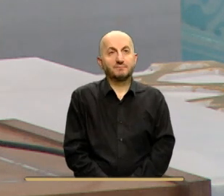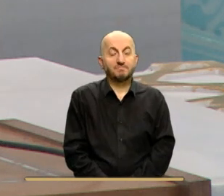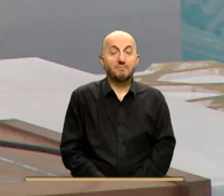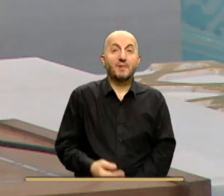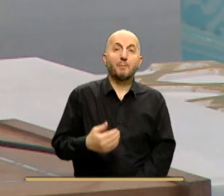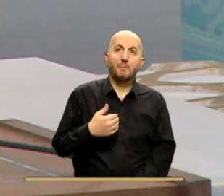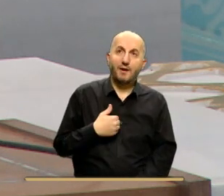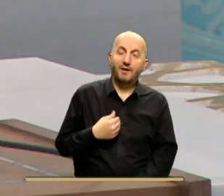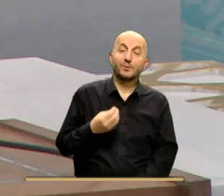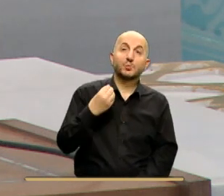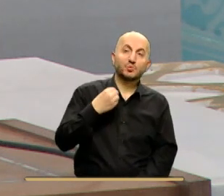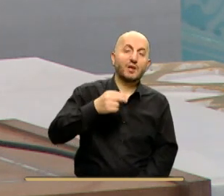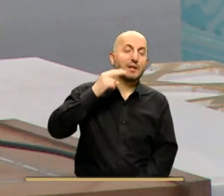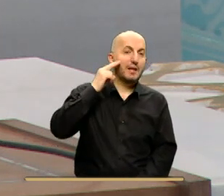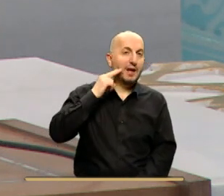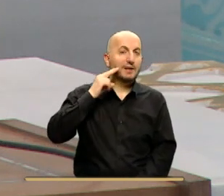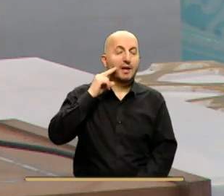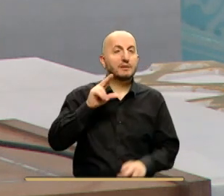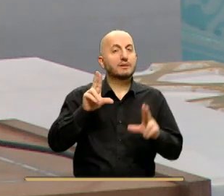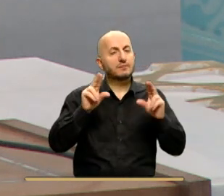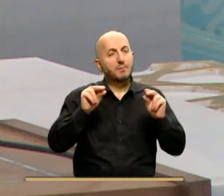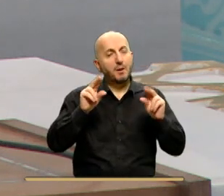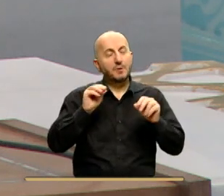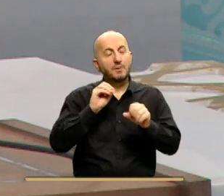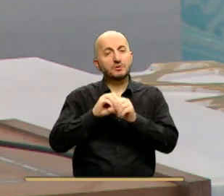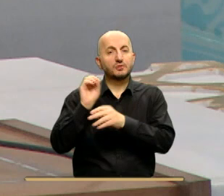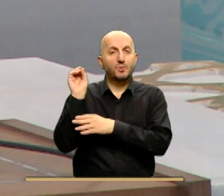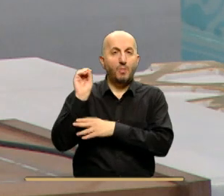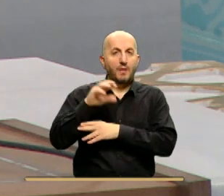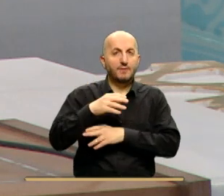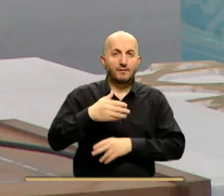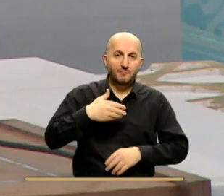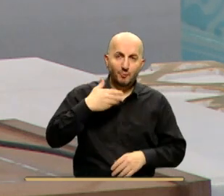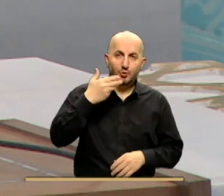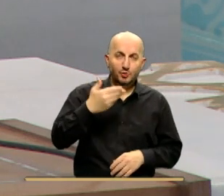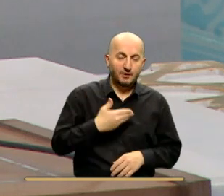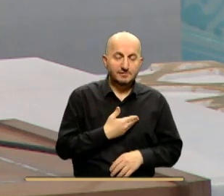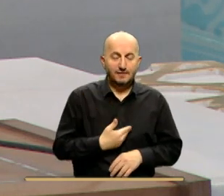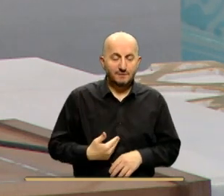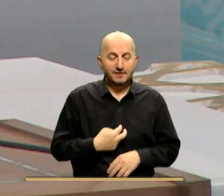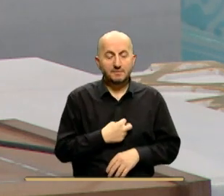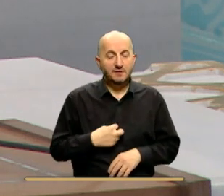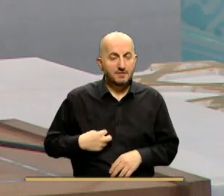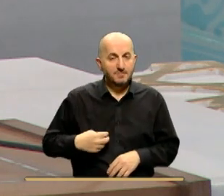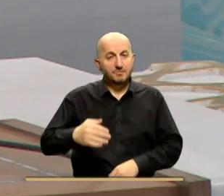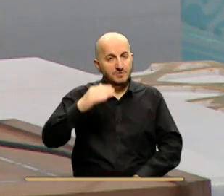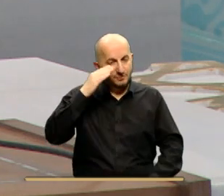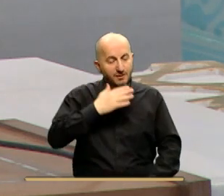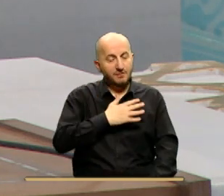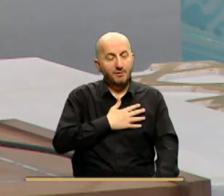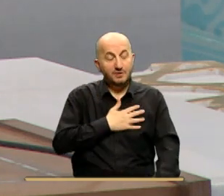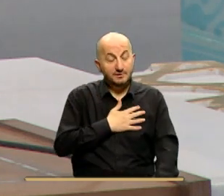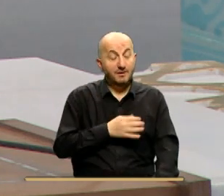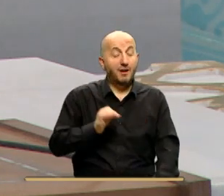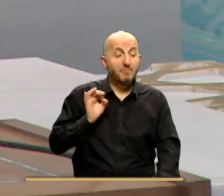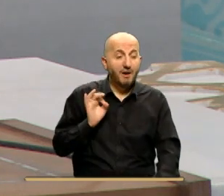Ben güzel ahlakı tamamlamak için gönderildim buyuran sevgili Peygamberimiz sallallahu aleyhi ve sellem